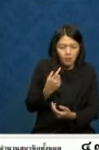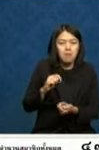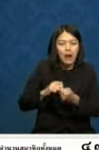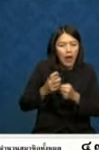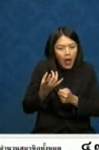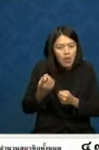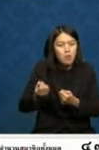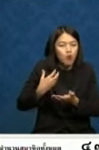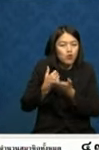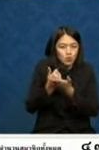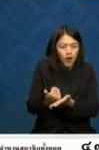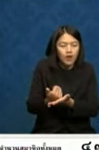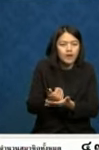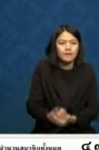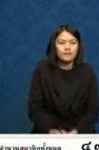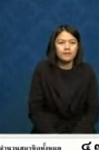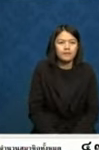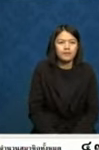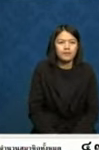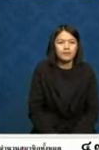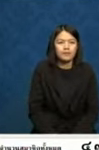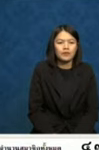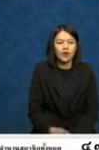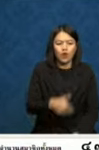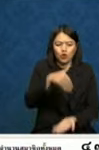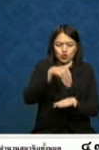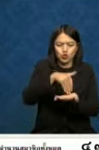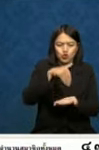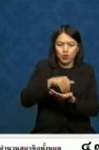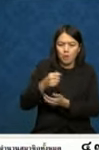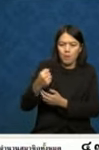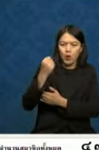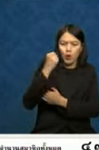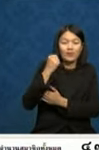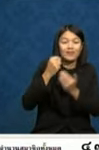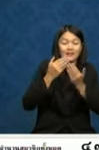ล้วก็ตำบลที่ก่อสร้างศูนย์ความมั่นคงของท่า